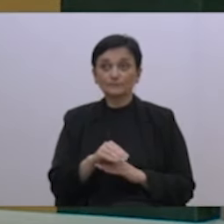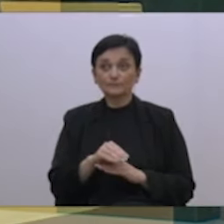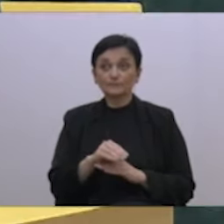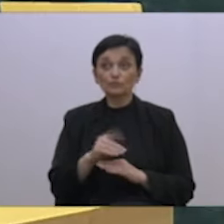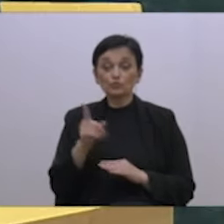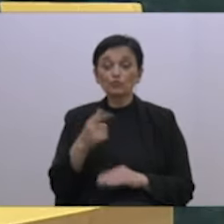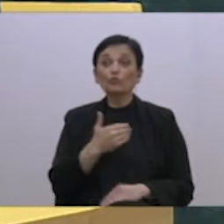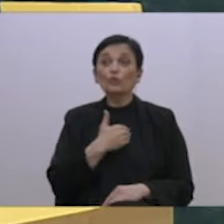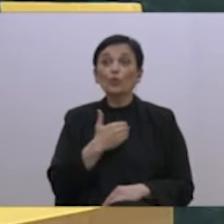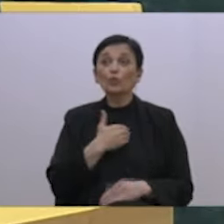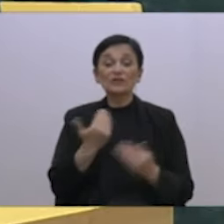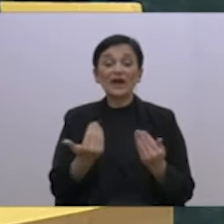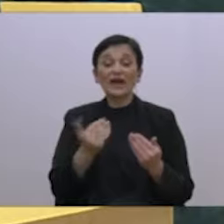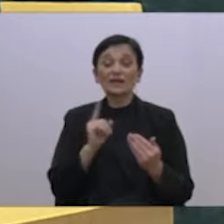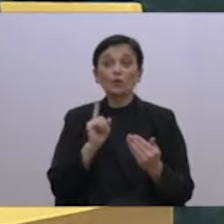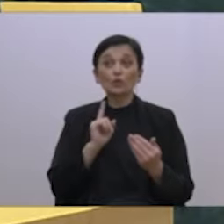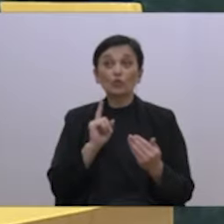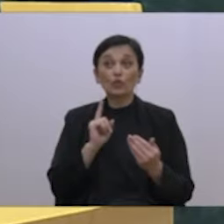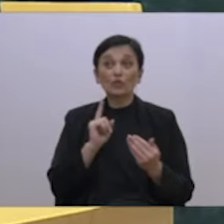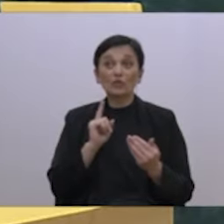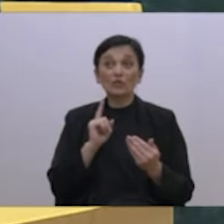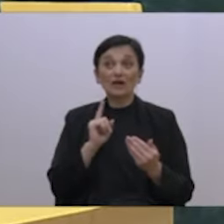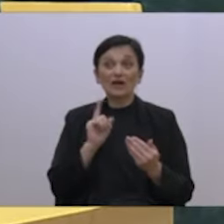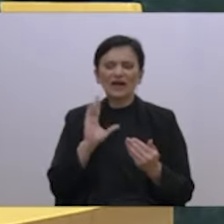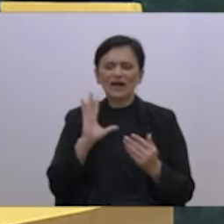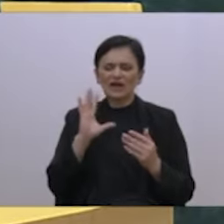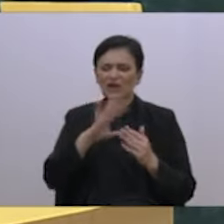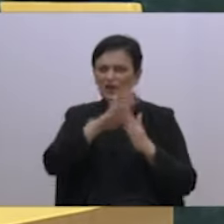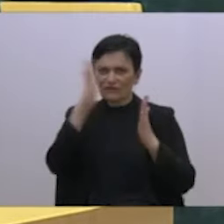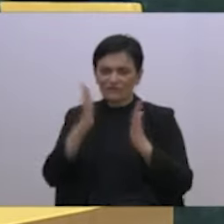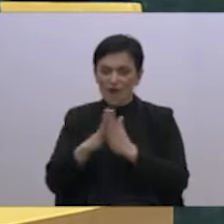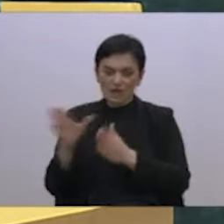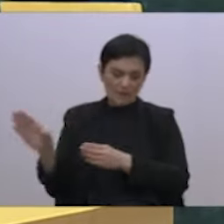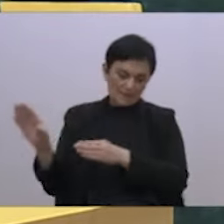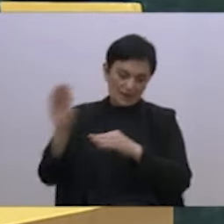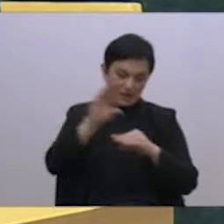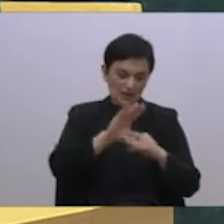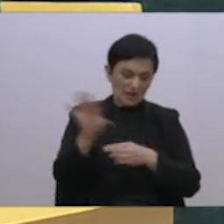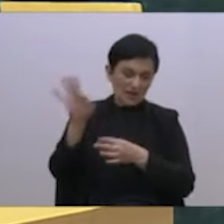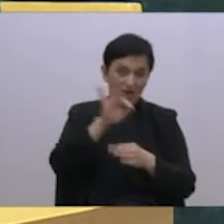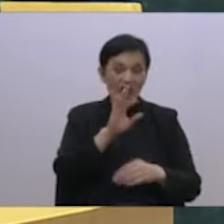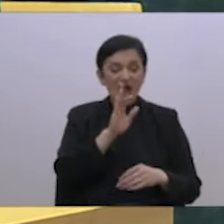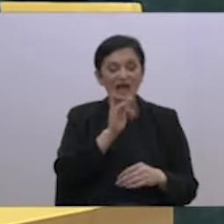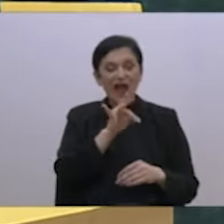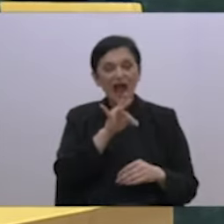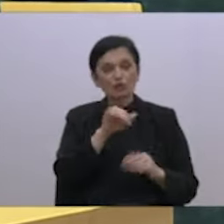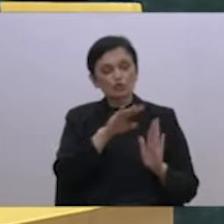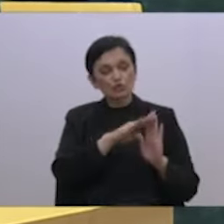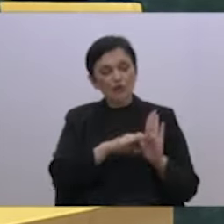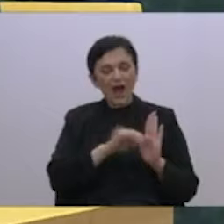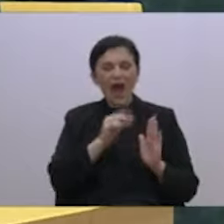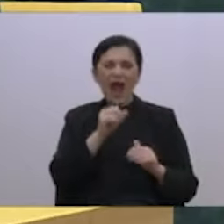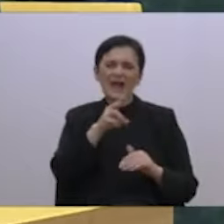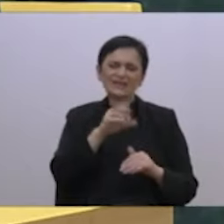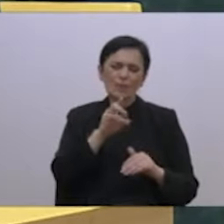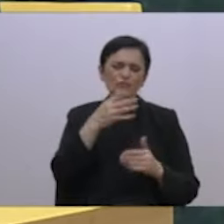და მას უნდა ახლა რომ გადმოიტანოს ყველაფერი აქ, რა თქმა უნდა ქართულ ბალანზე, ან რაღაც ამ ელიტა ბურჯისო რაღაც